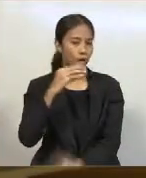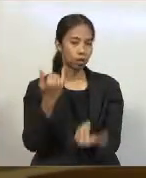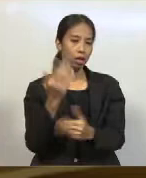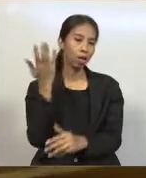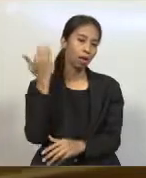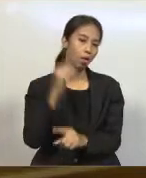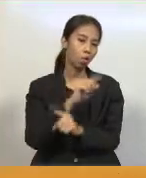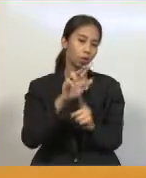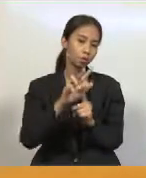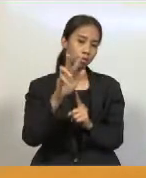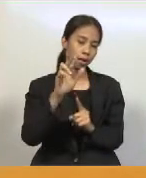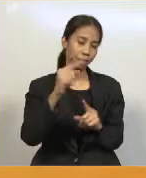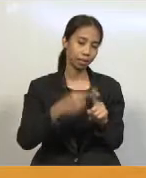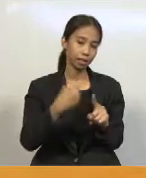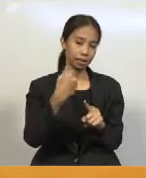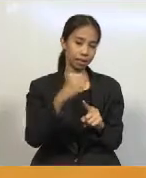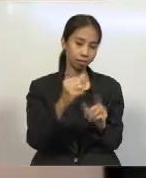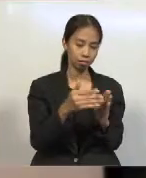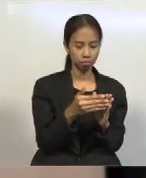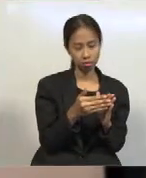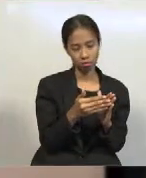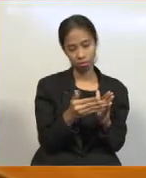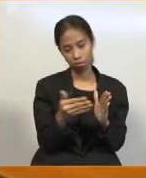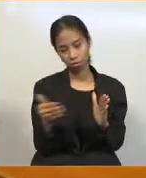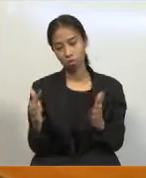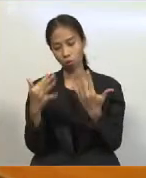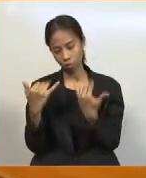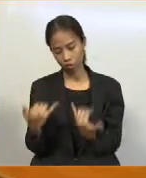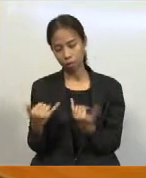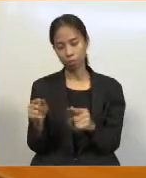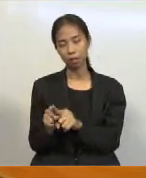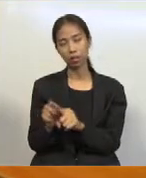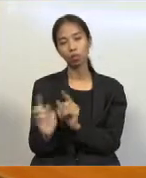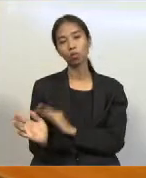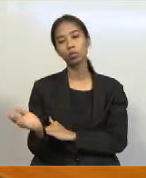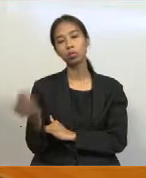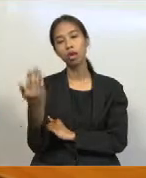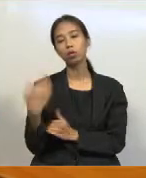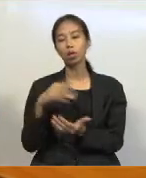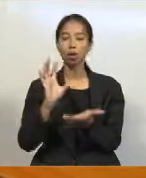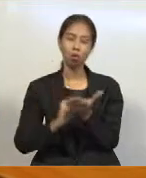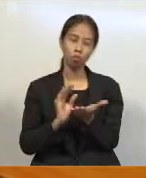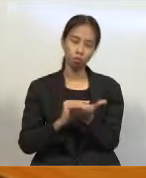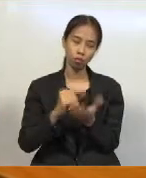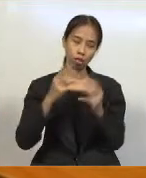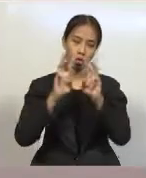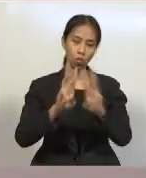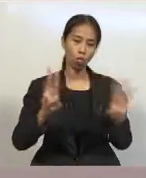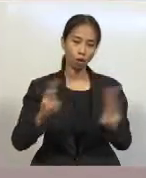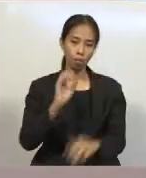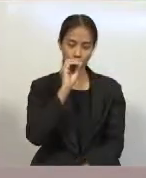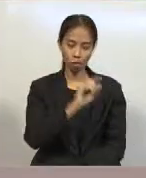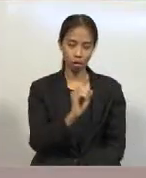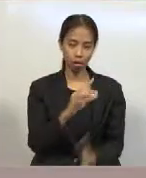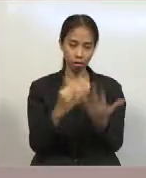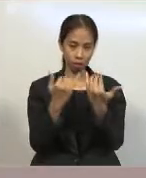ต่วันที่3ตุลาคมเป็นต้นมารวมไปถึงเช้าวันนี้ด้วยค่ะล่าสุดก็คือข้อมูลเว็บไซต์ชิมช็อปใช้แจ้งว่